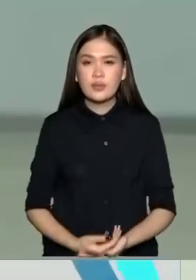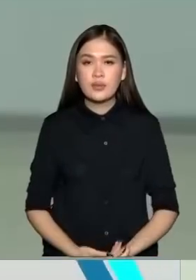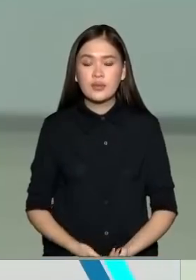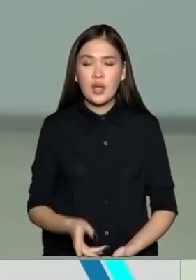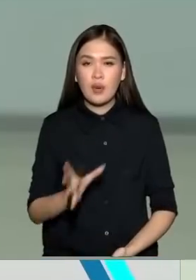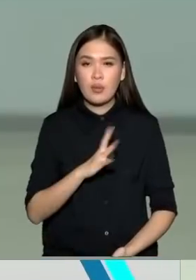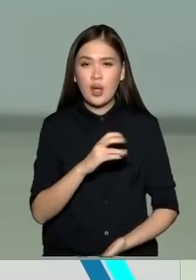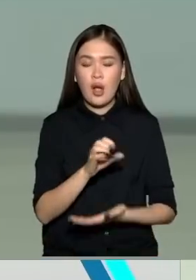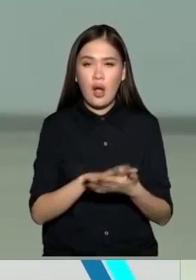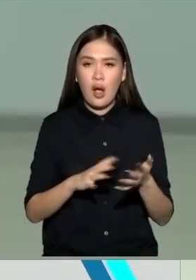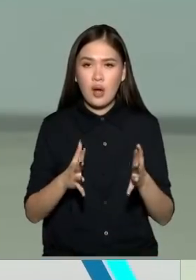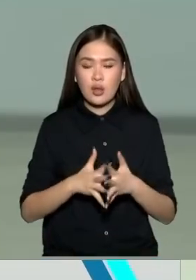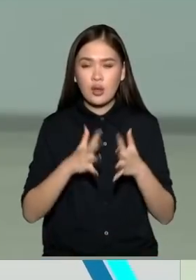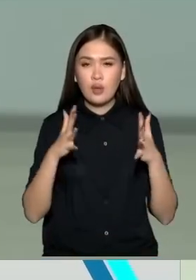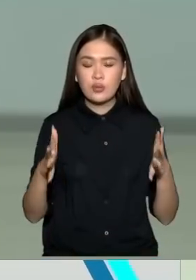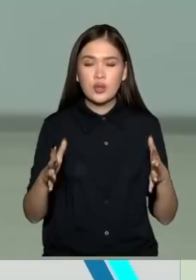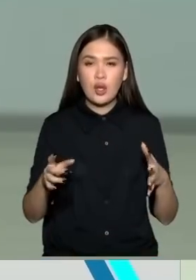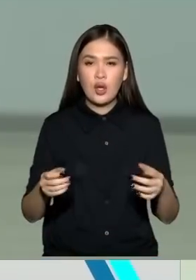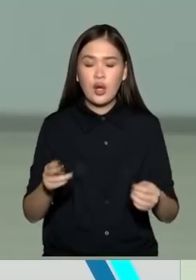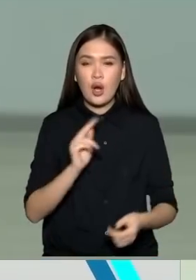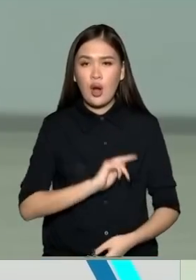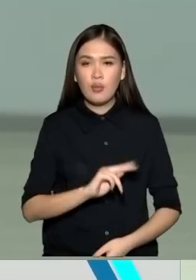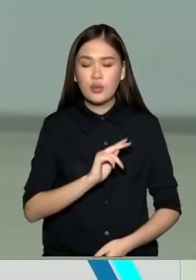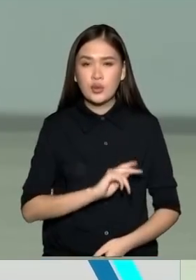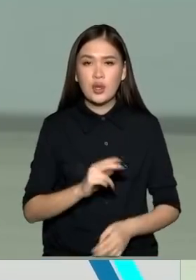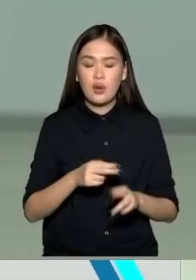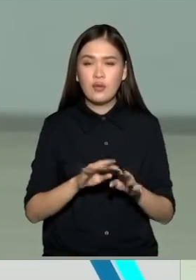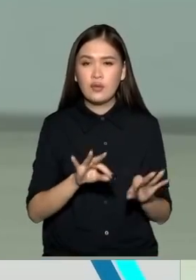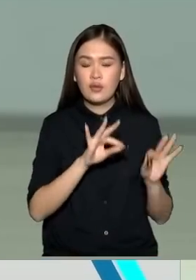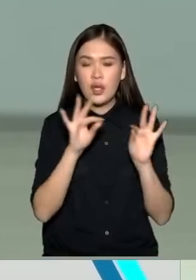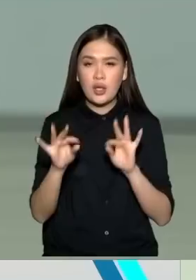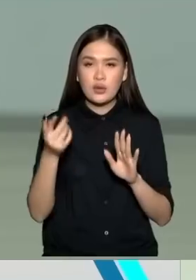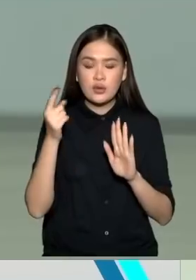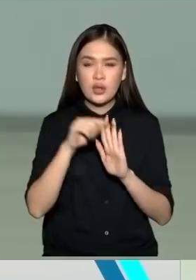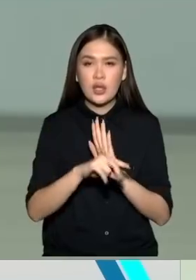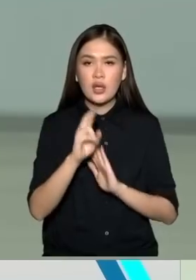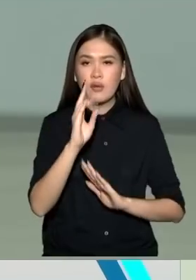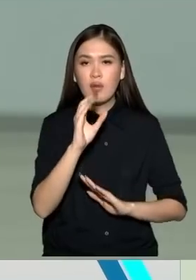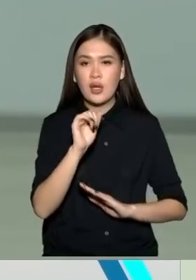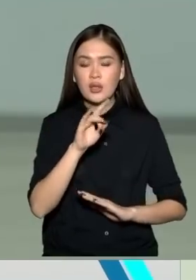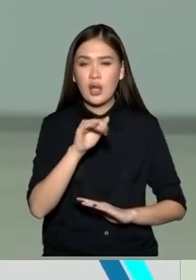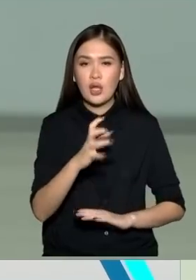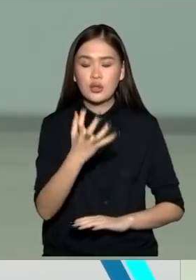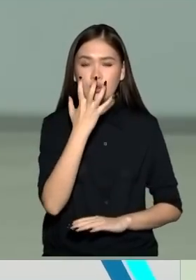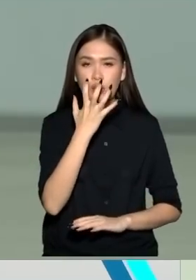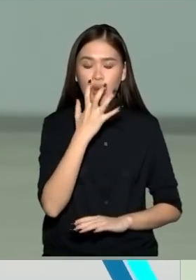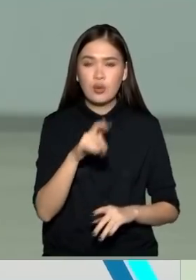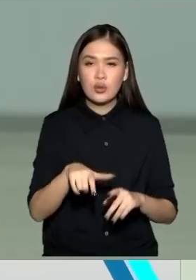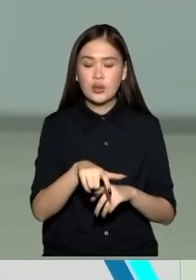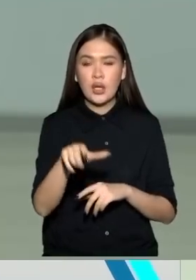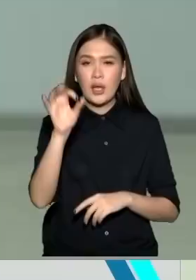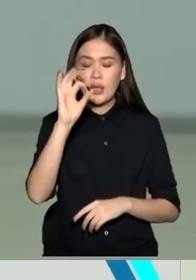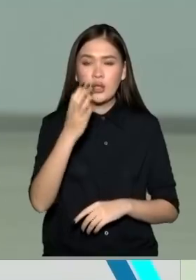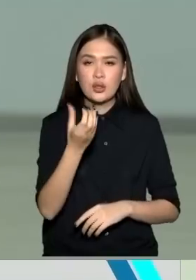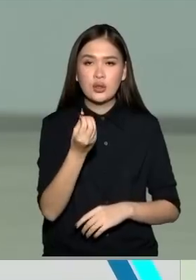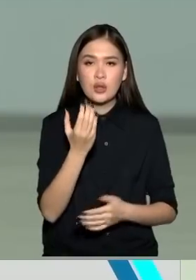проделал огромный Объем работы восстановлены внутри квартальные сети тепловые узлы и